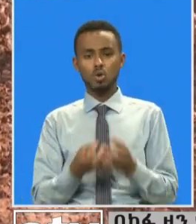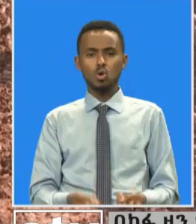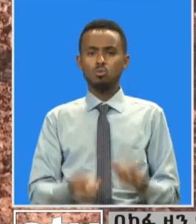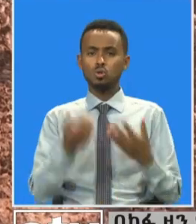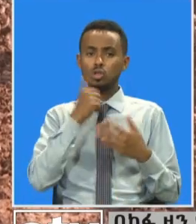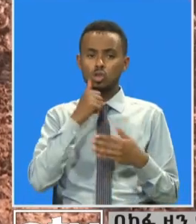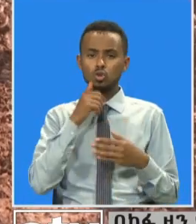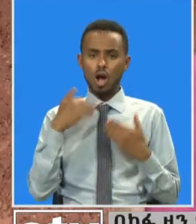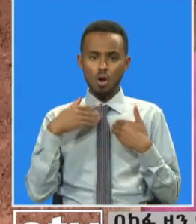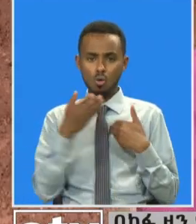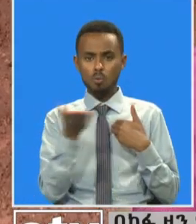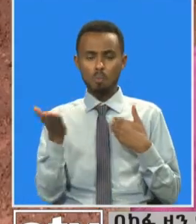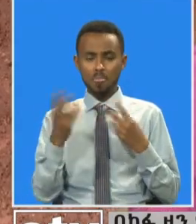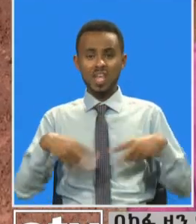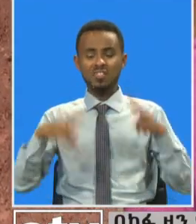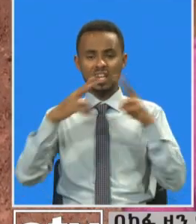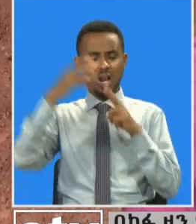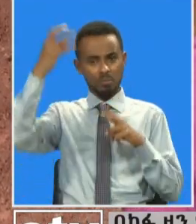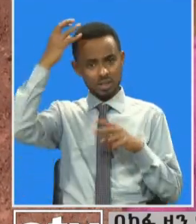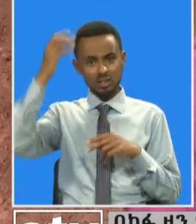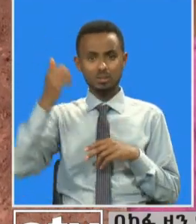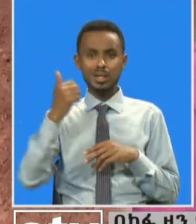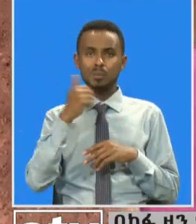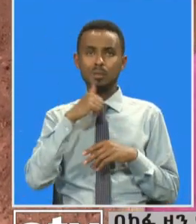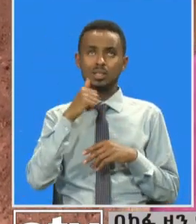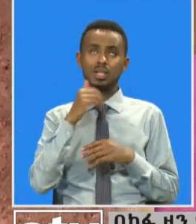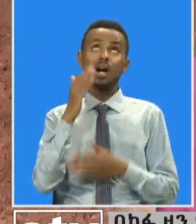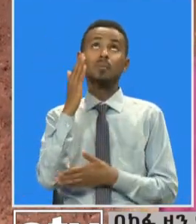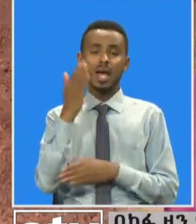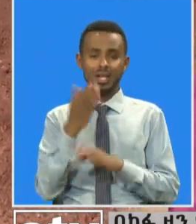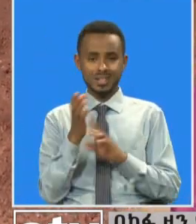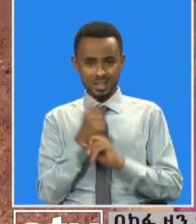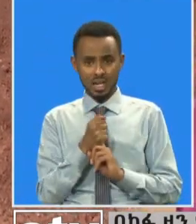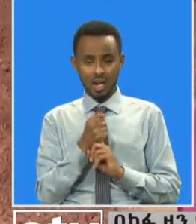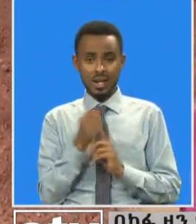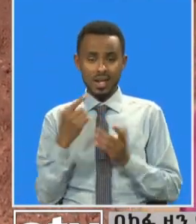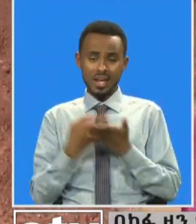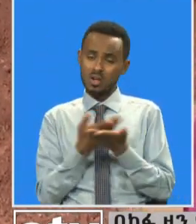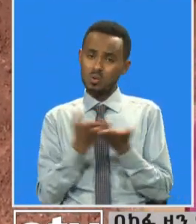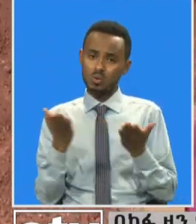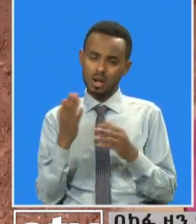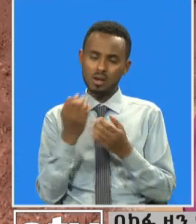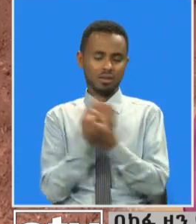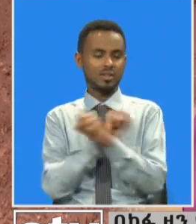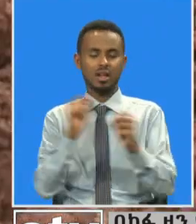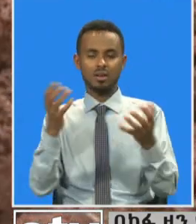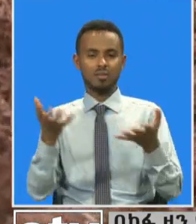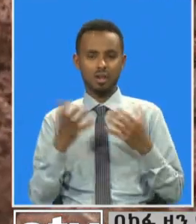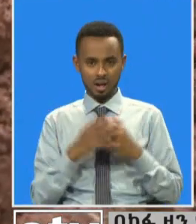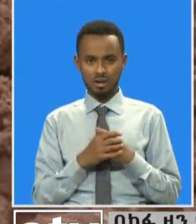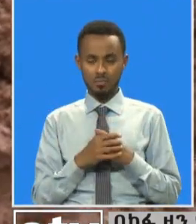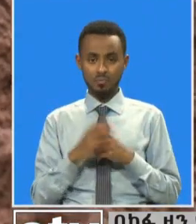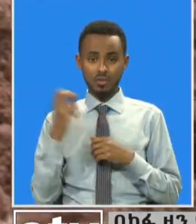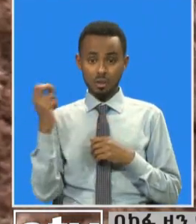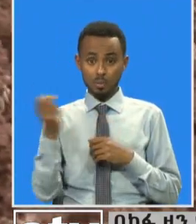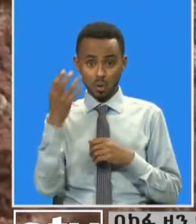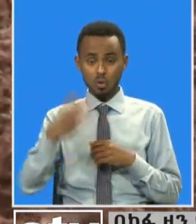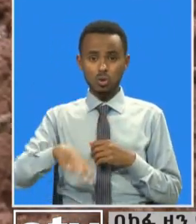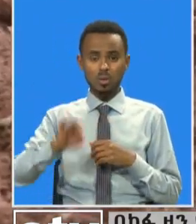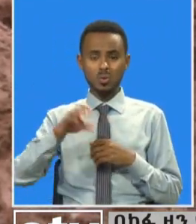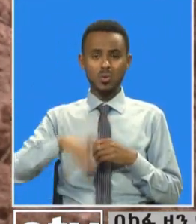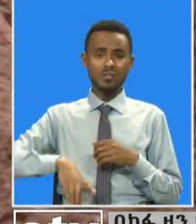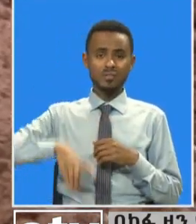ሴቶች ታች አሉ። የፌደራል መንግስትም ሆነ በሴት አምላክ ይዘናል፣ ይሄን ጉዳይ ለኛ እንድፈታልን እንፈልጋለን። ወረዳዎቹ